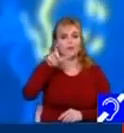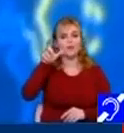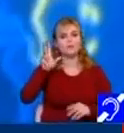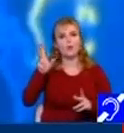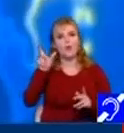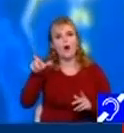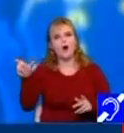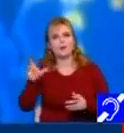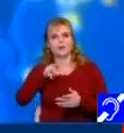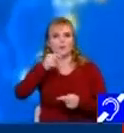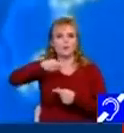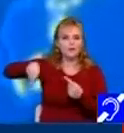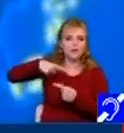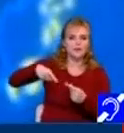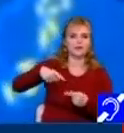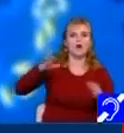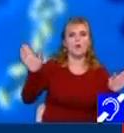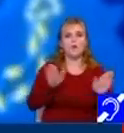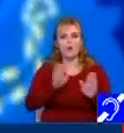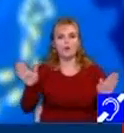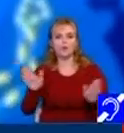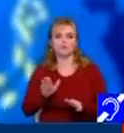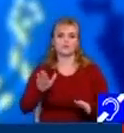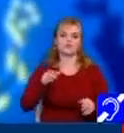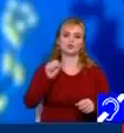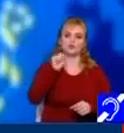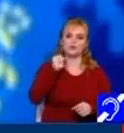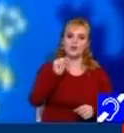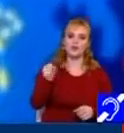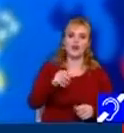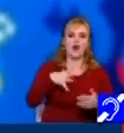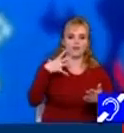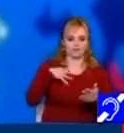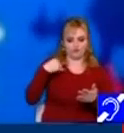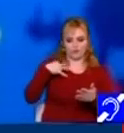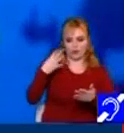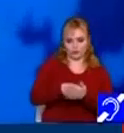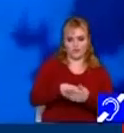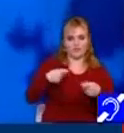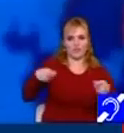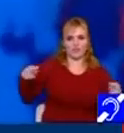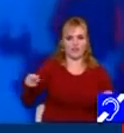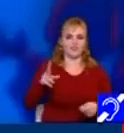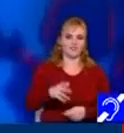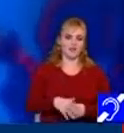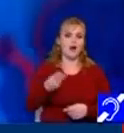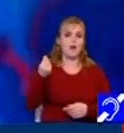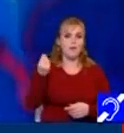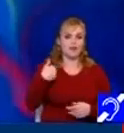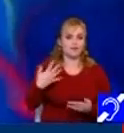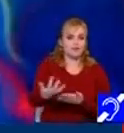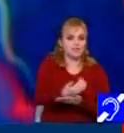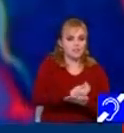Personalități din lumea business-ului, muzicii sau din jurnalism și-au scos la vânzare articole vestimentare. Banii adunați vor merge la familia